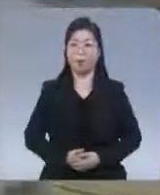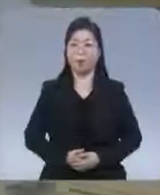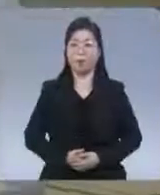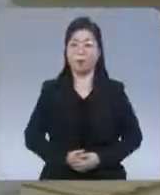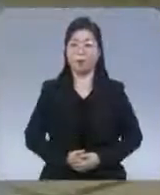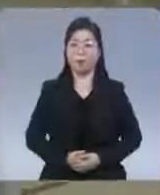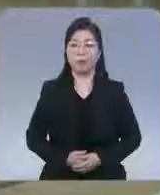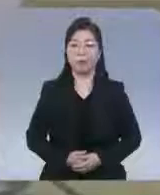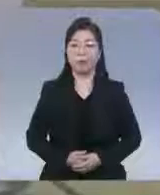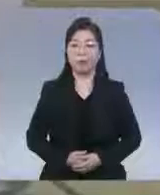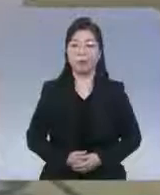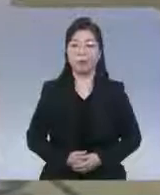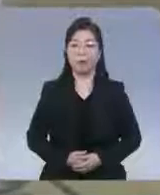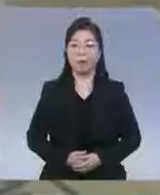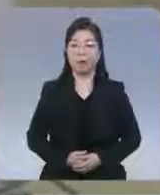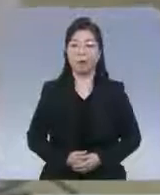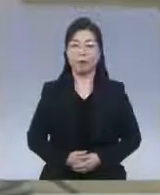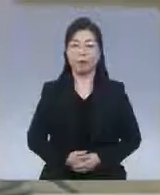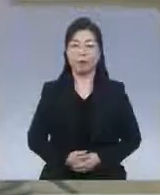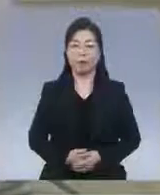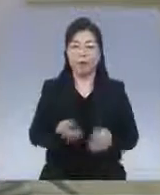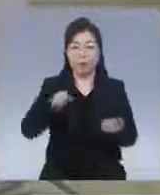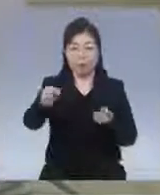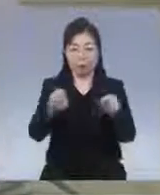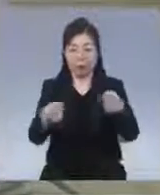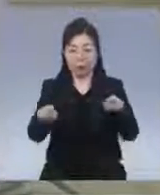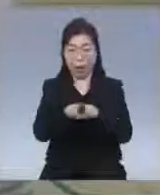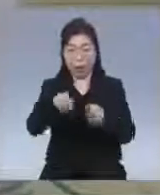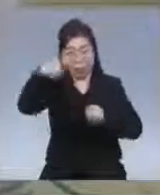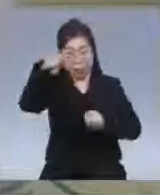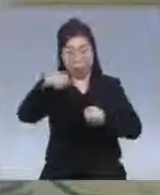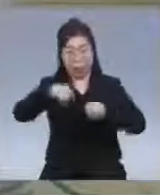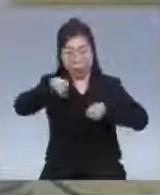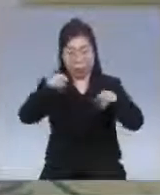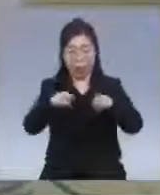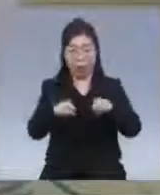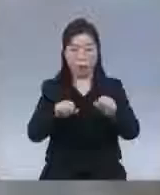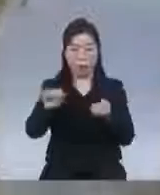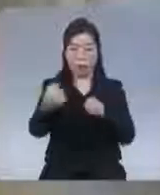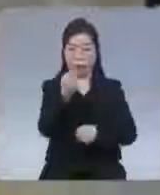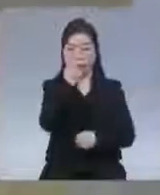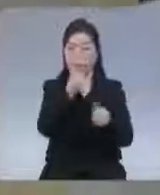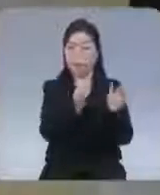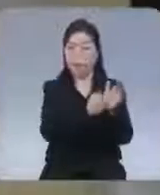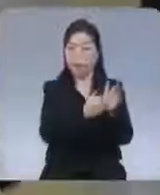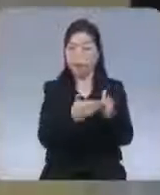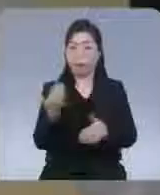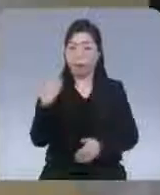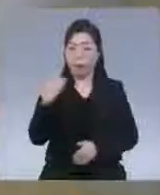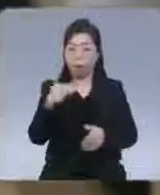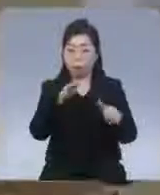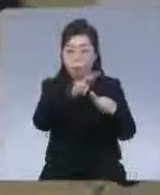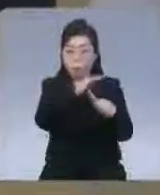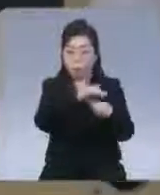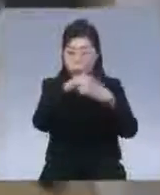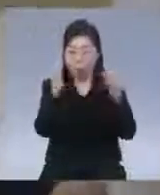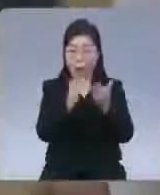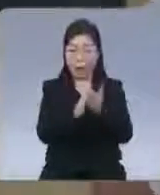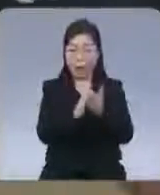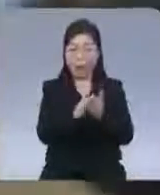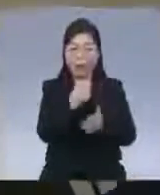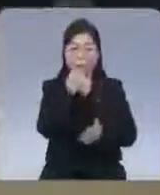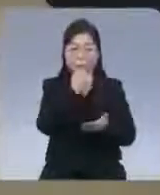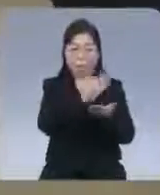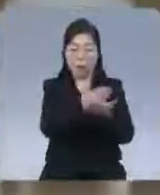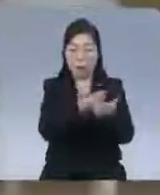dilaporkan mengikuti kegiatan kelas bahasa Korea Dimana mereka melakukan gerakan tarian bersama teman-temannya dengan diiringi Irama lagu